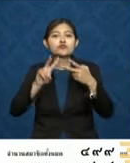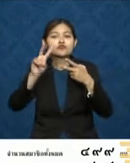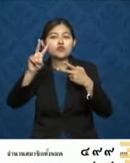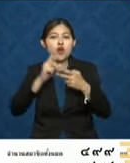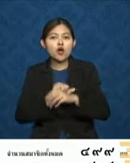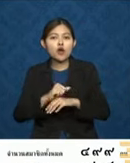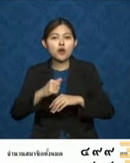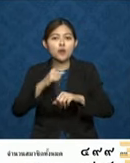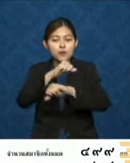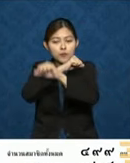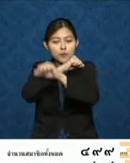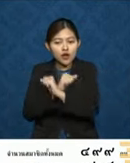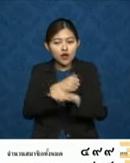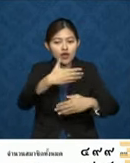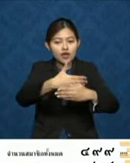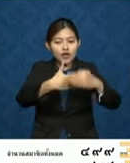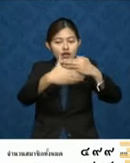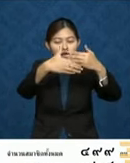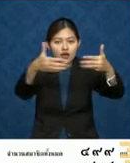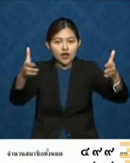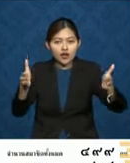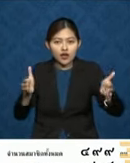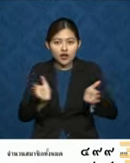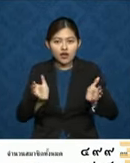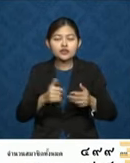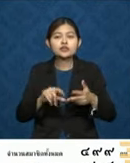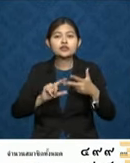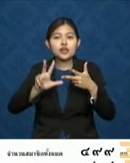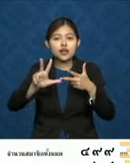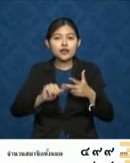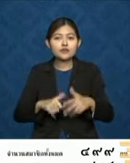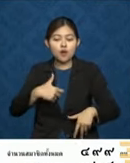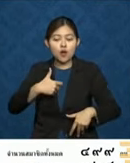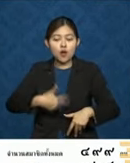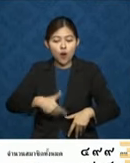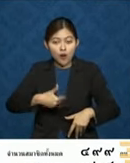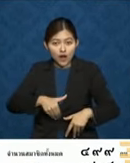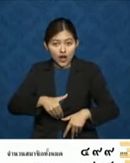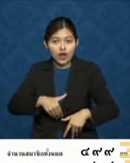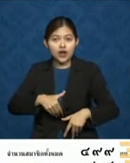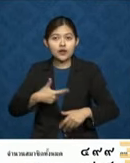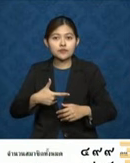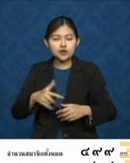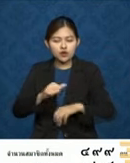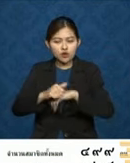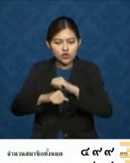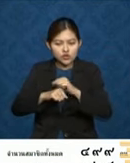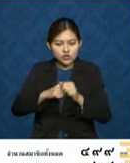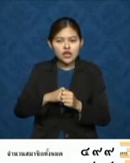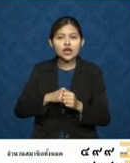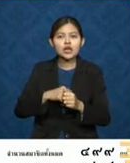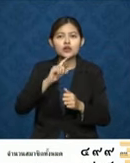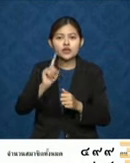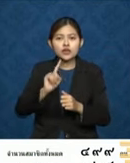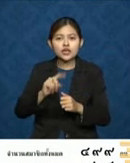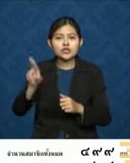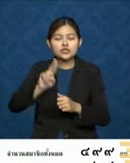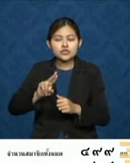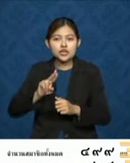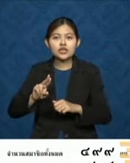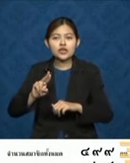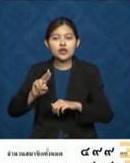งานภูมิทัศน์ 3งานปรับปรุงห้องน้ำและและสิ่งก่อสร้างเดิมใช้งบประมาณโดยกรมโยธาธิการและ